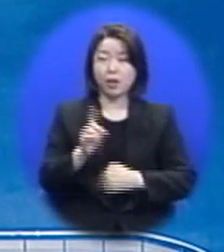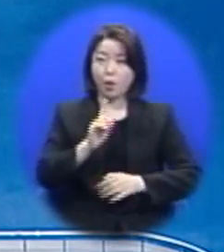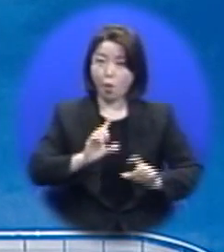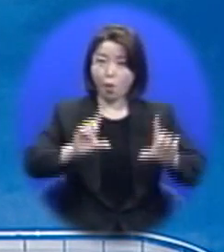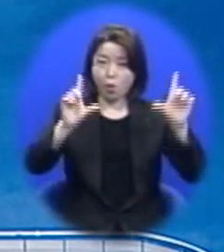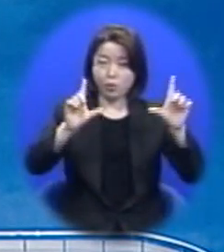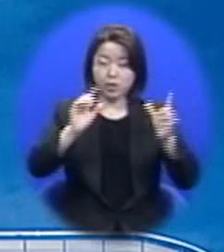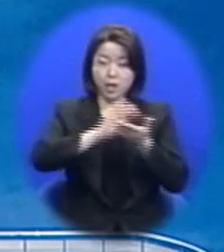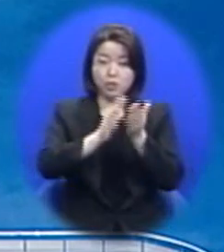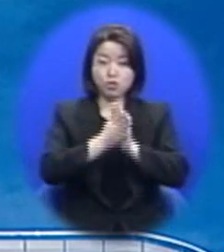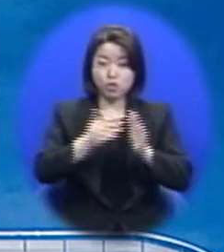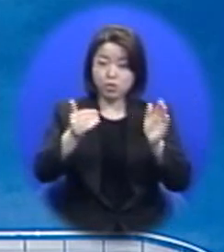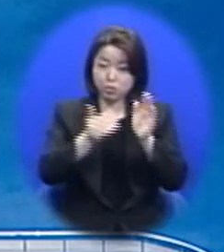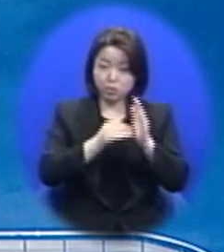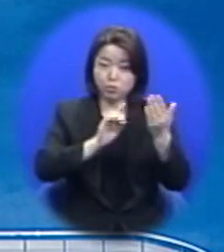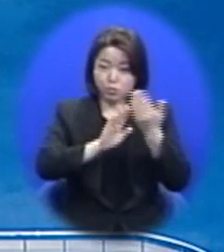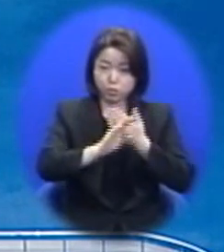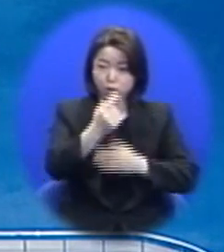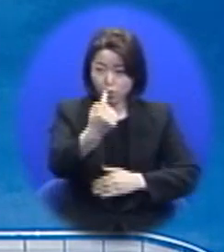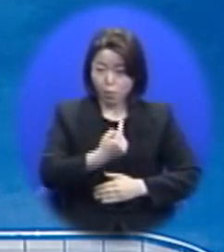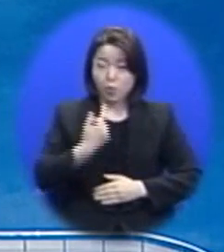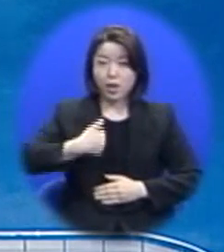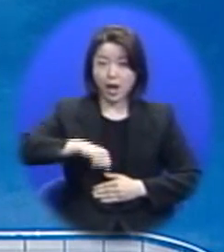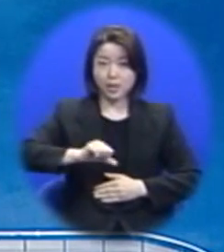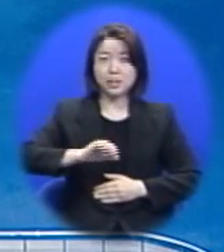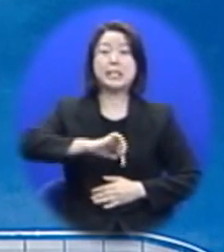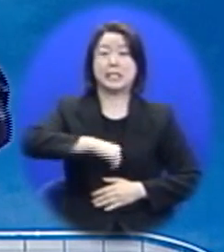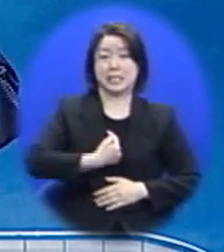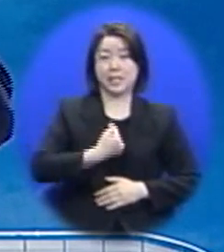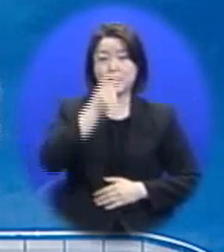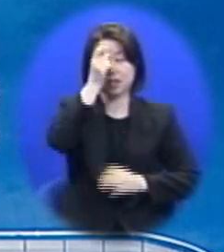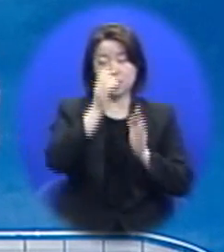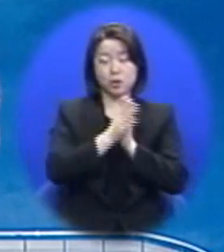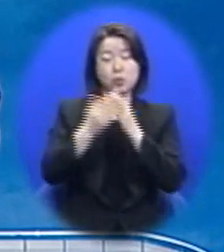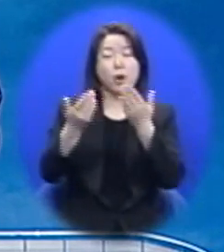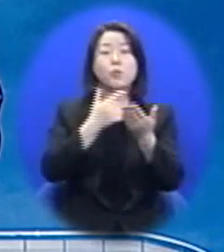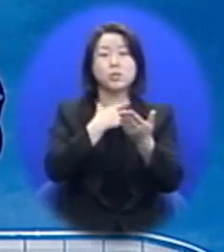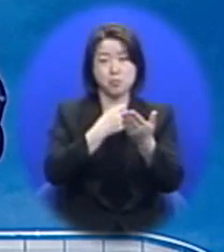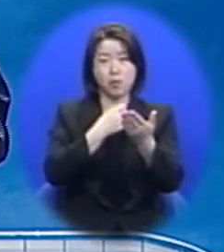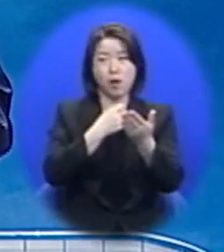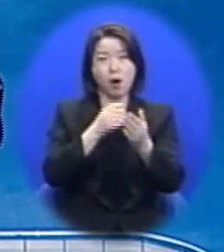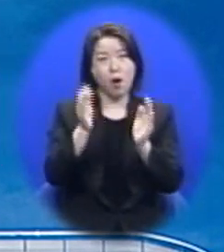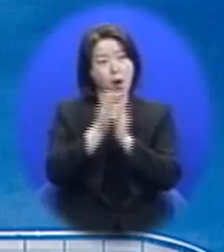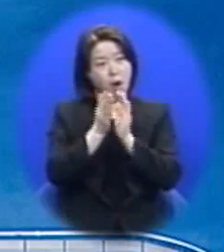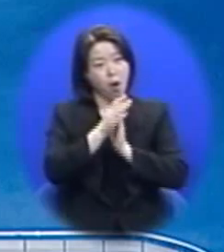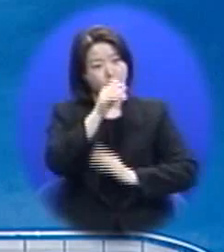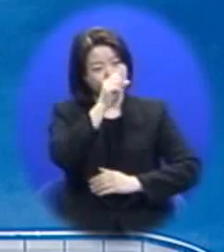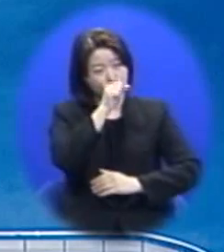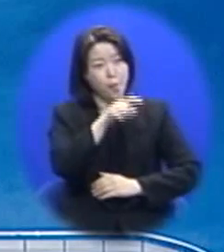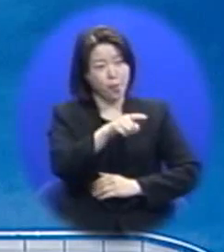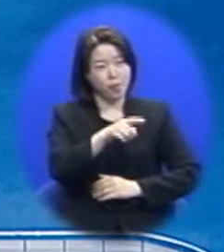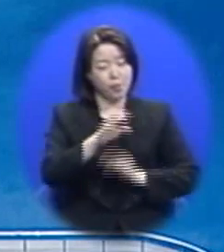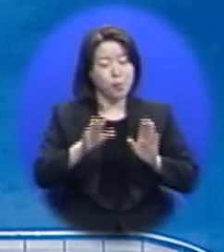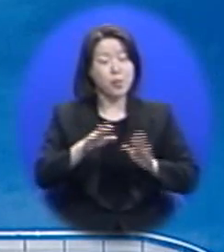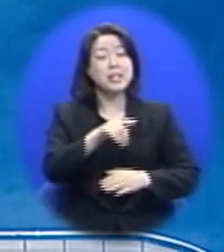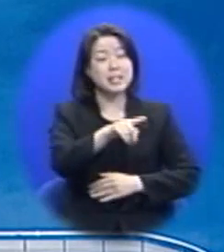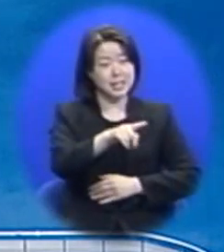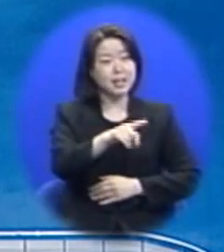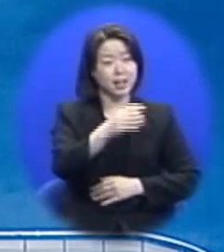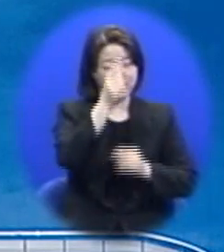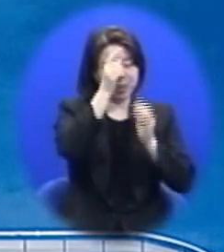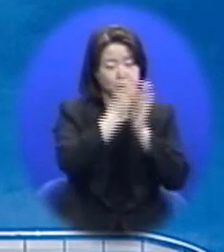아들이 오늘 밤에는 자기가 기도하겠다는 거예요. 너무 기특해서, 그래요, 오늘은 너가